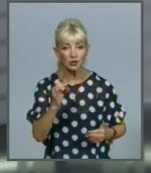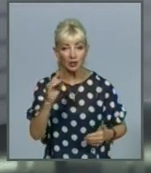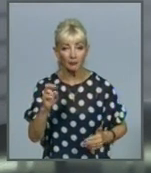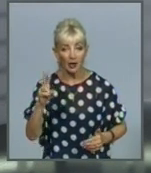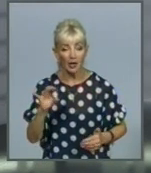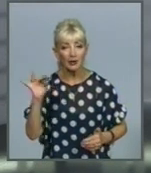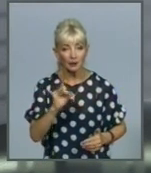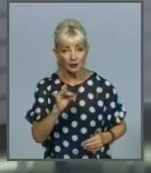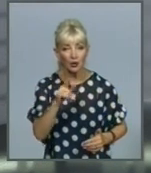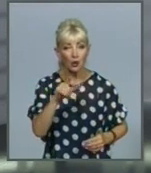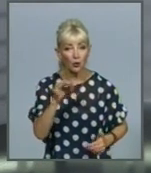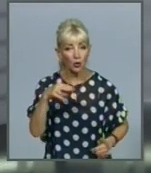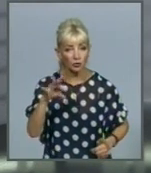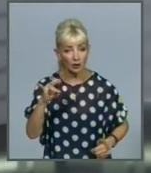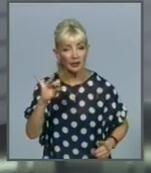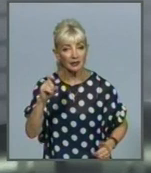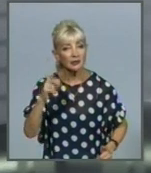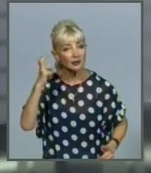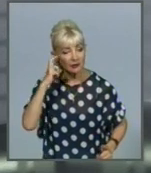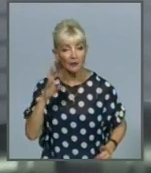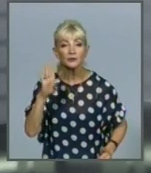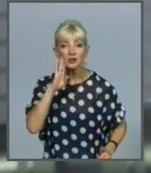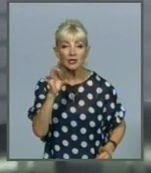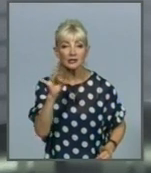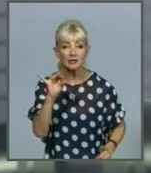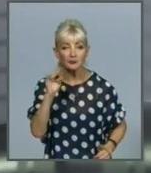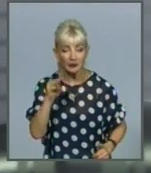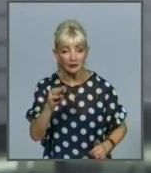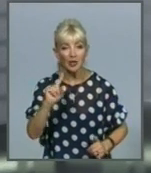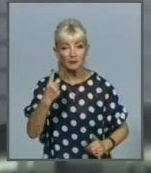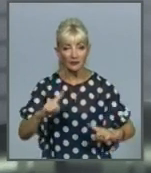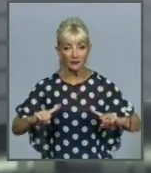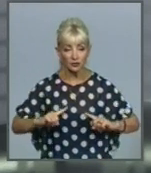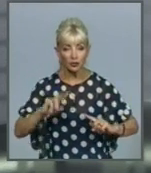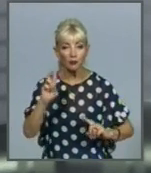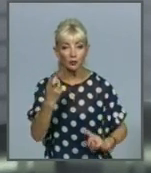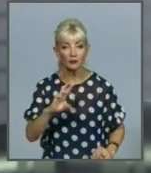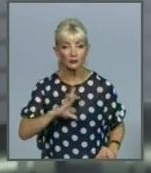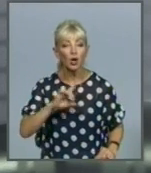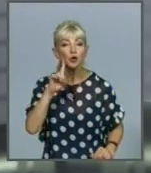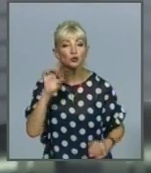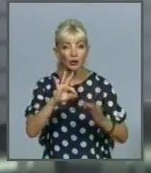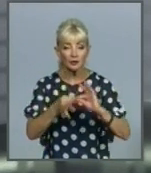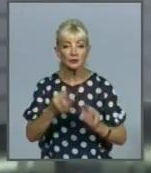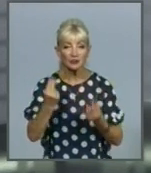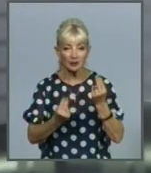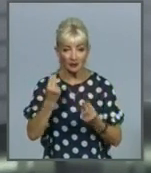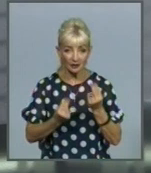и Игоря Гордона из Киева. В женском спринте первой финишировала бронзовая медалистка юношеских Олимпийских